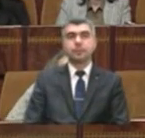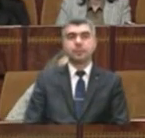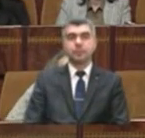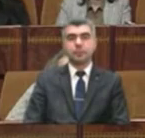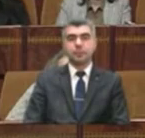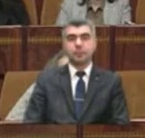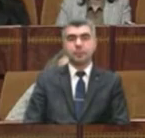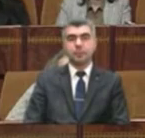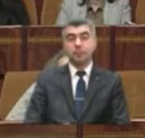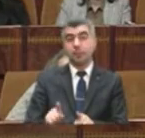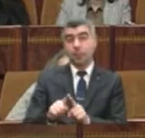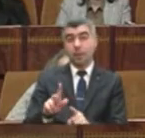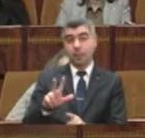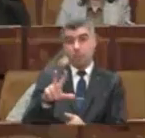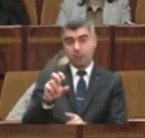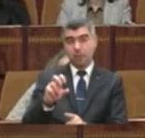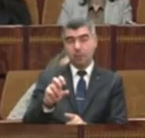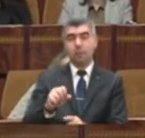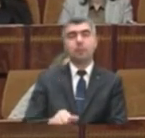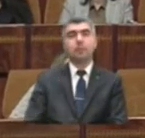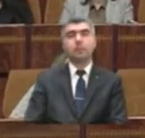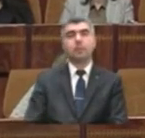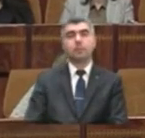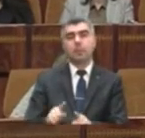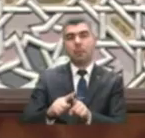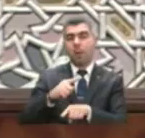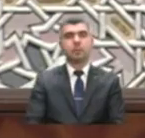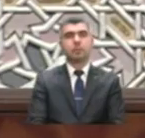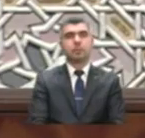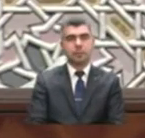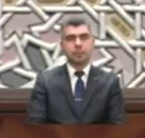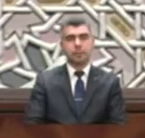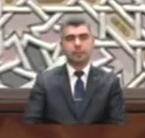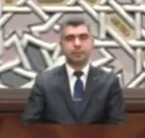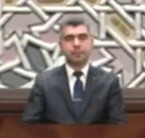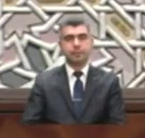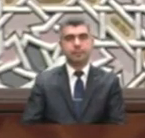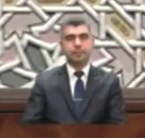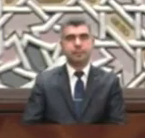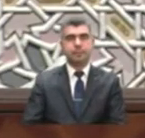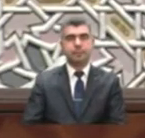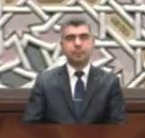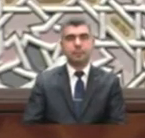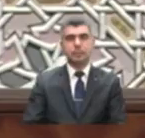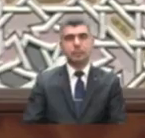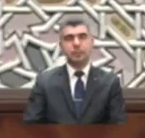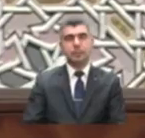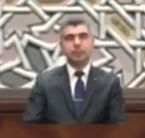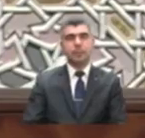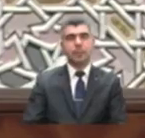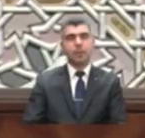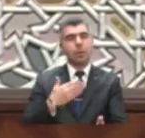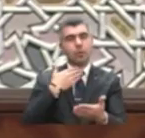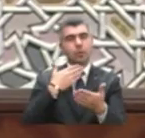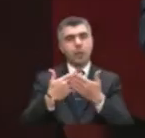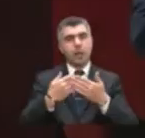السيد الوزير كما تتعرفوا بان الاستيعاب المشاريع. نائب شكرا. شكرا سيد